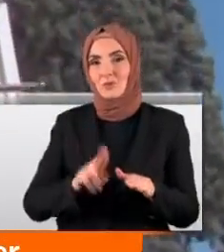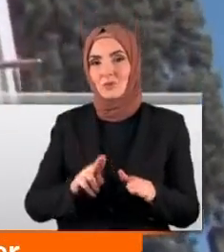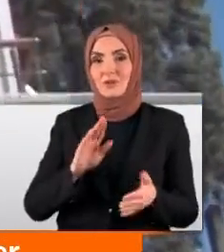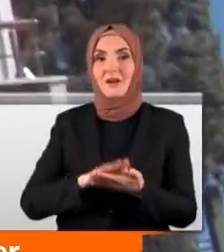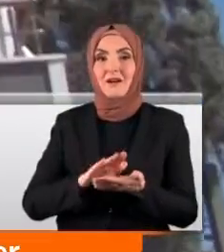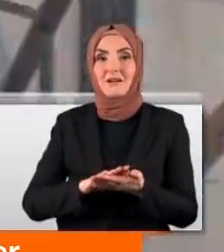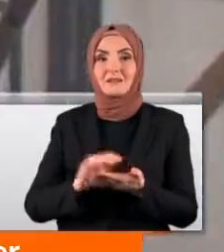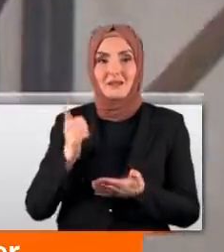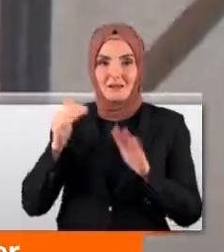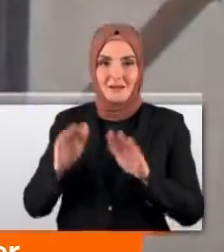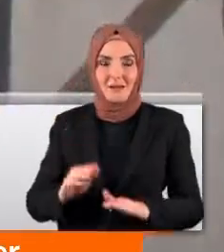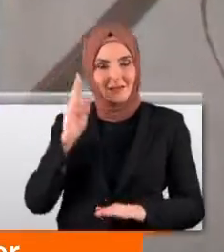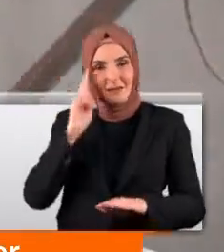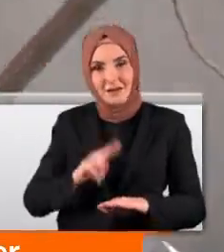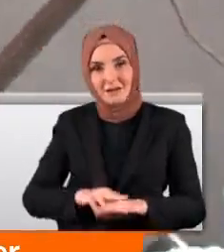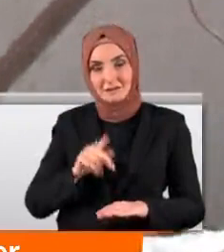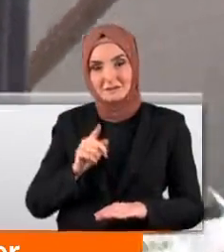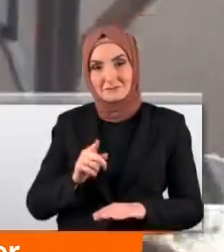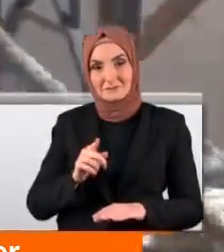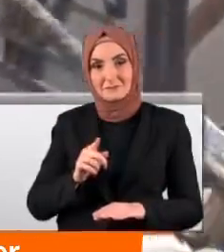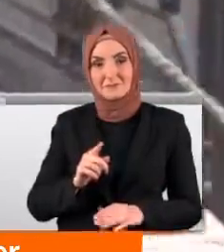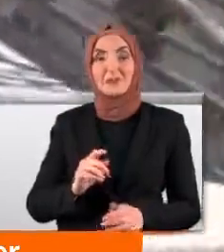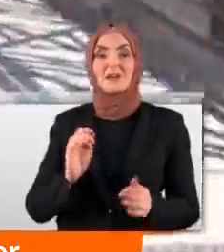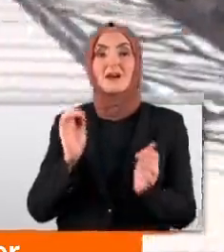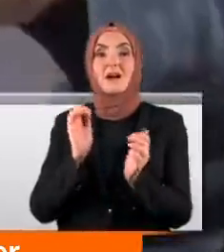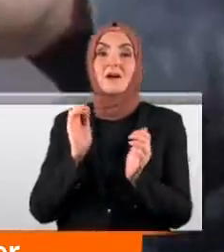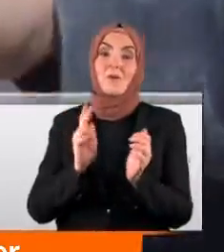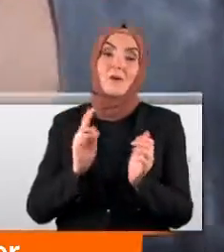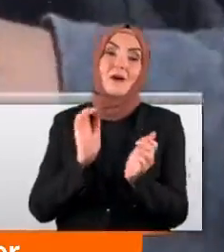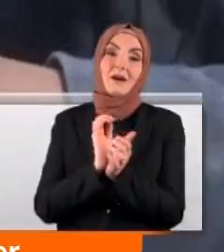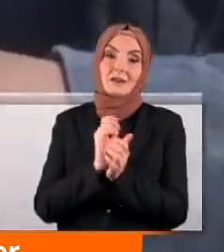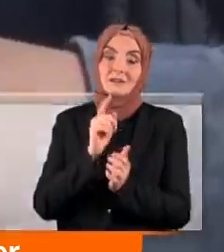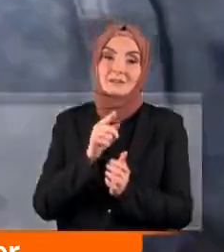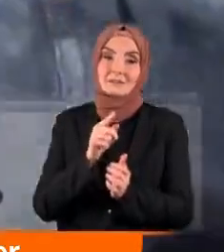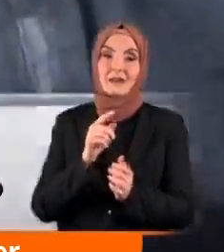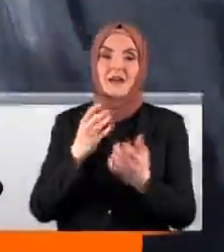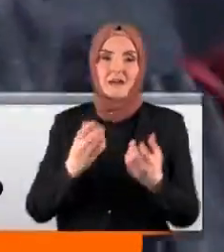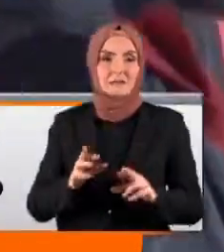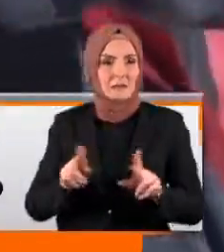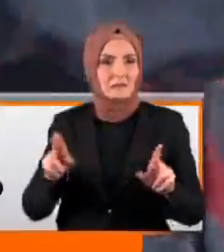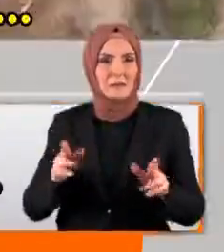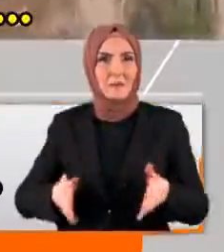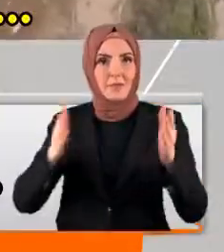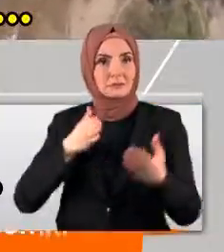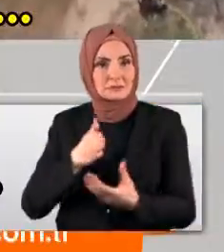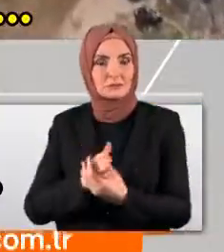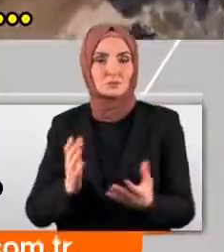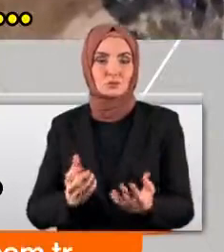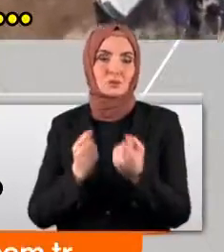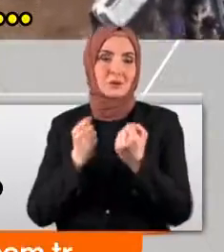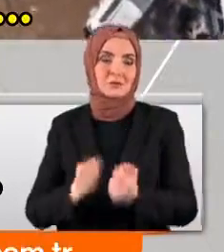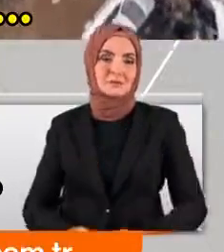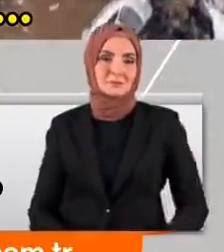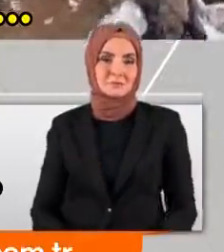kalan hatırasını ailesi ağır hasarlı binaya girip kurtardı. Memo Can'dan bize bu kaldı. Tek fotoğraflar değil